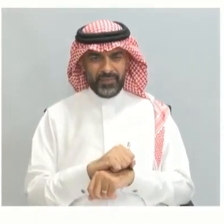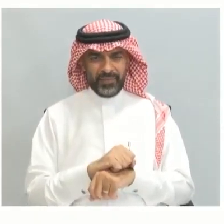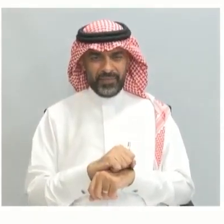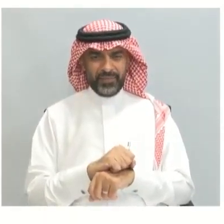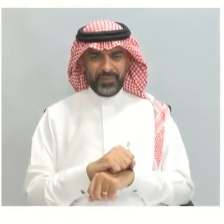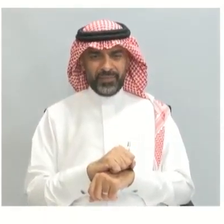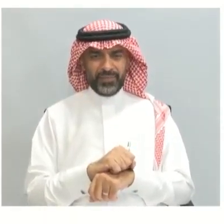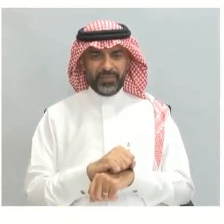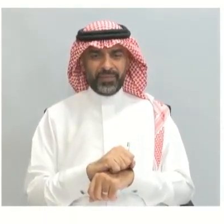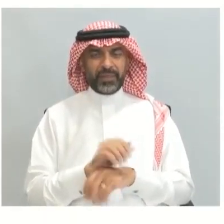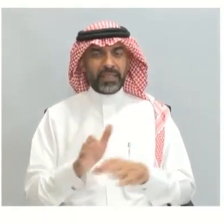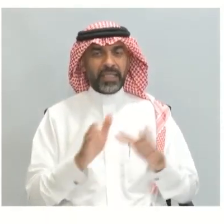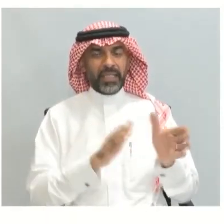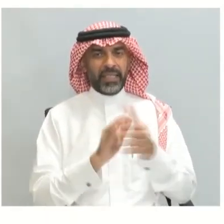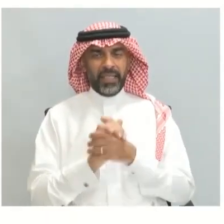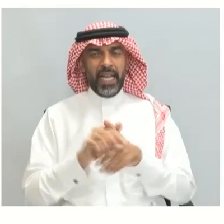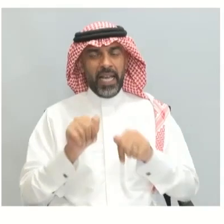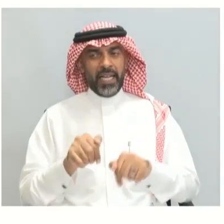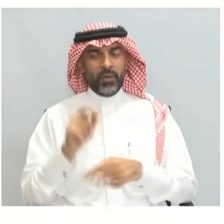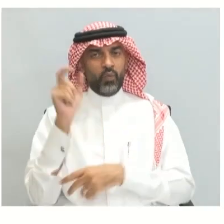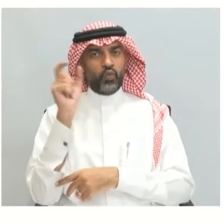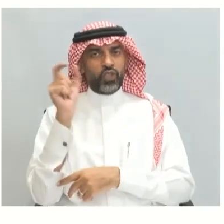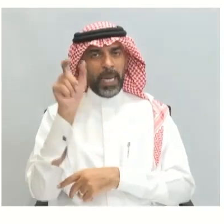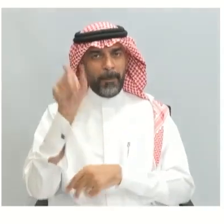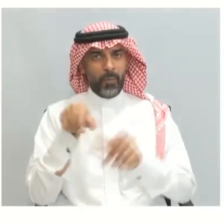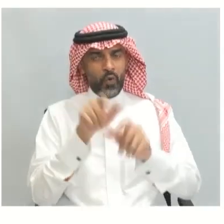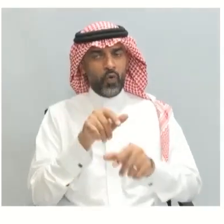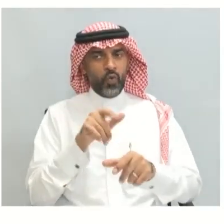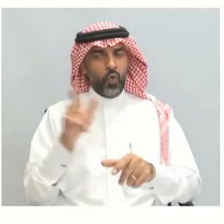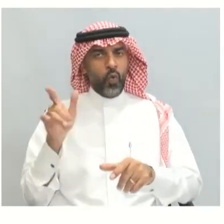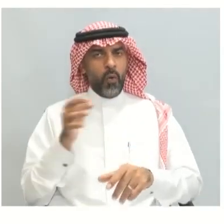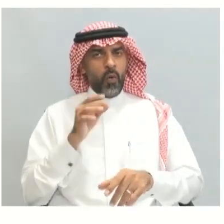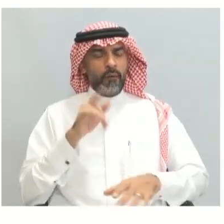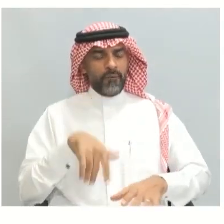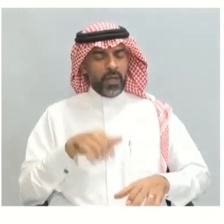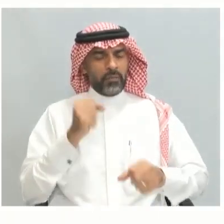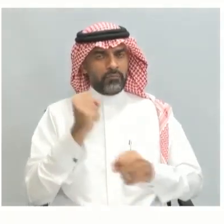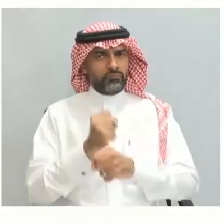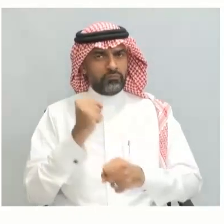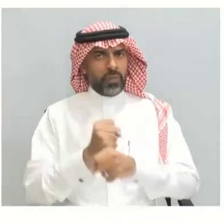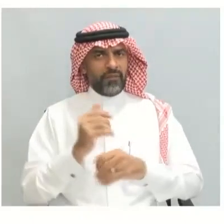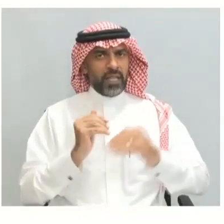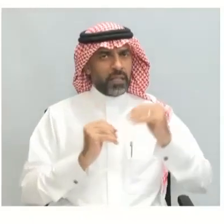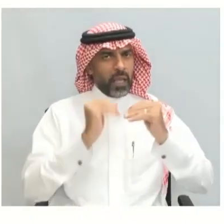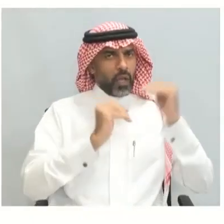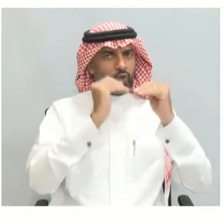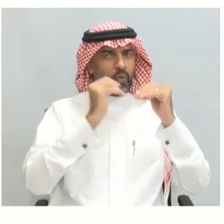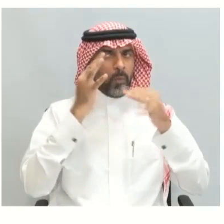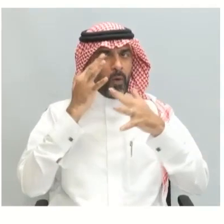الوقت اذا ابنائي المسلمون واثرهم في تقدم علم